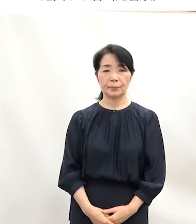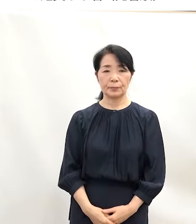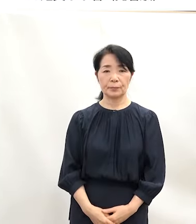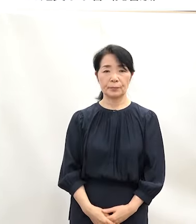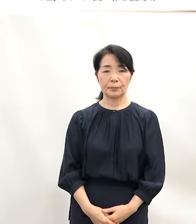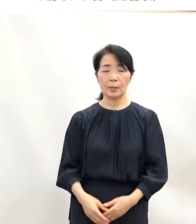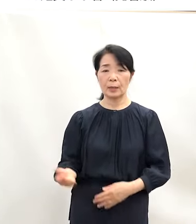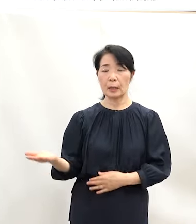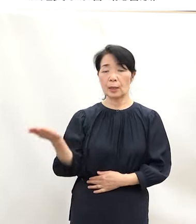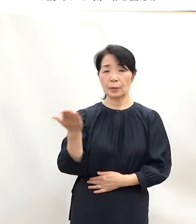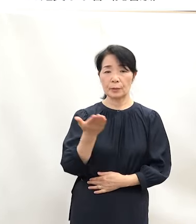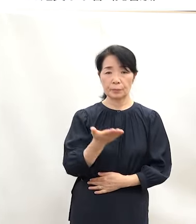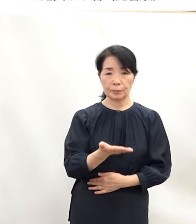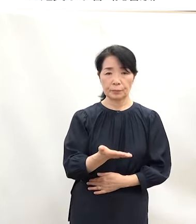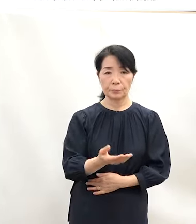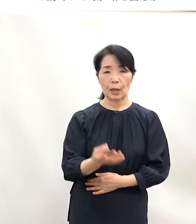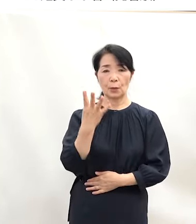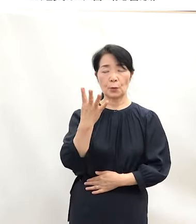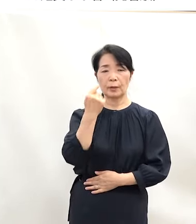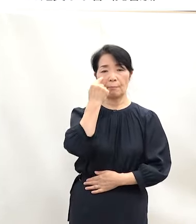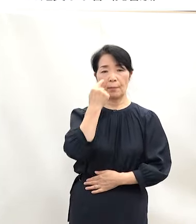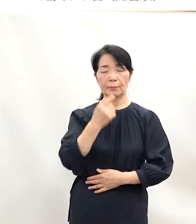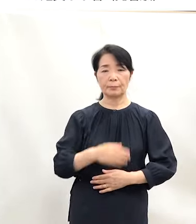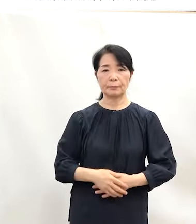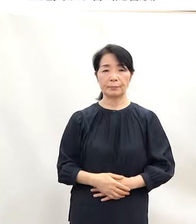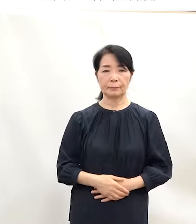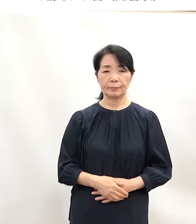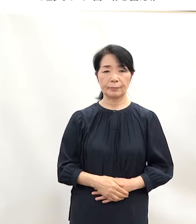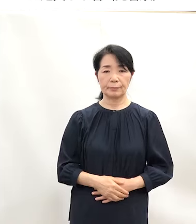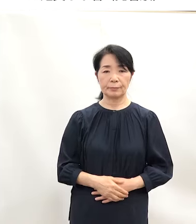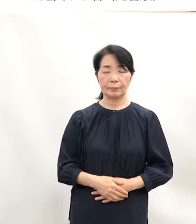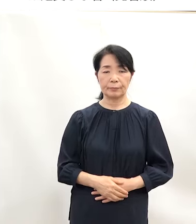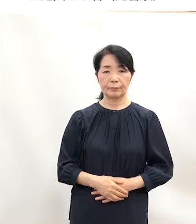はい、続いて、4点目になります。